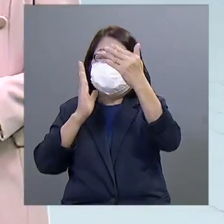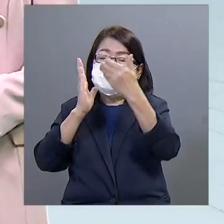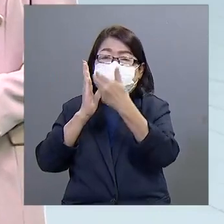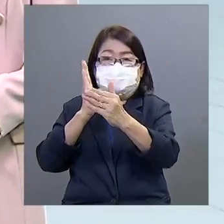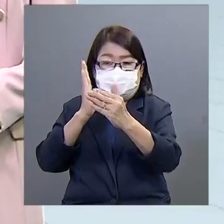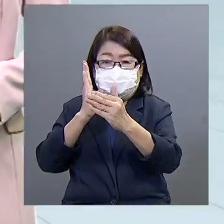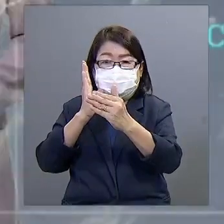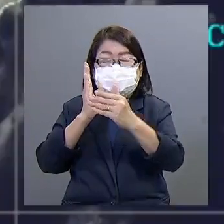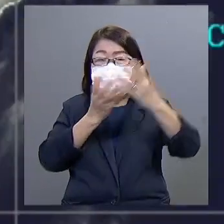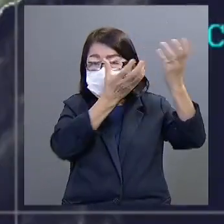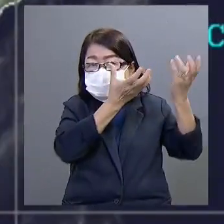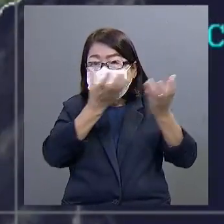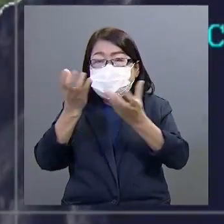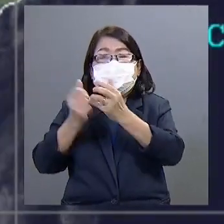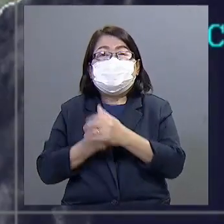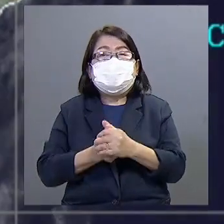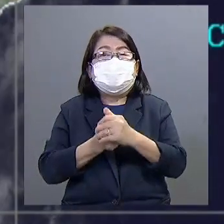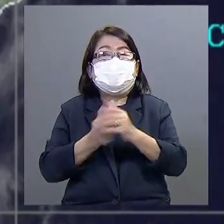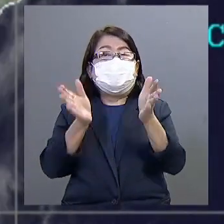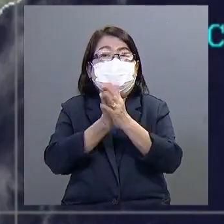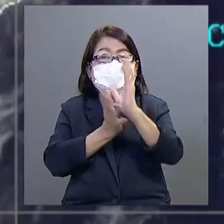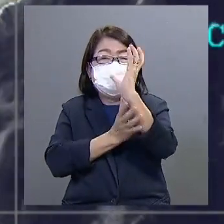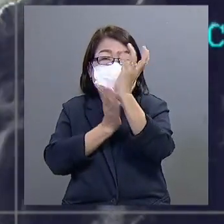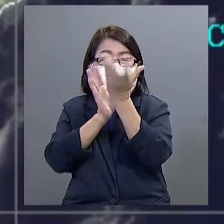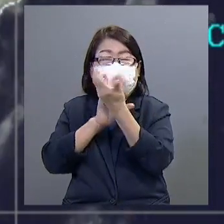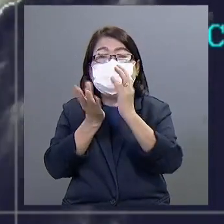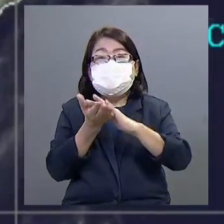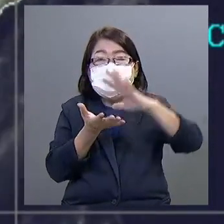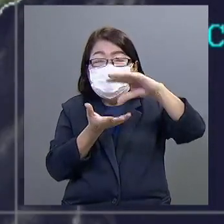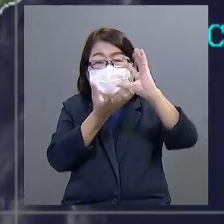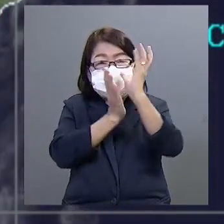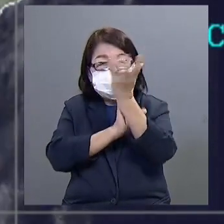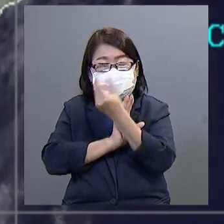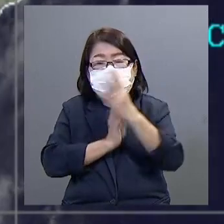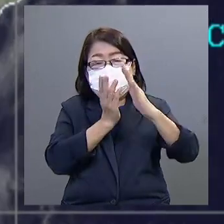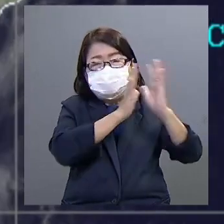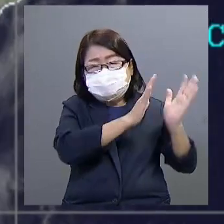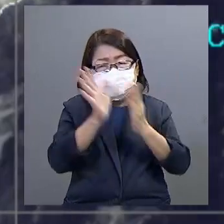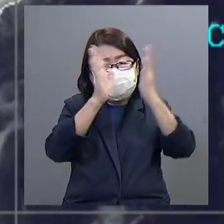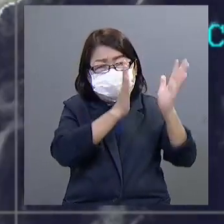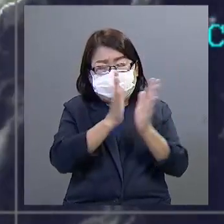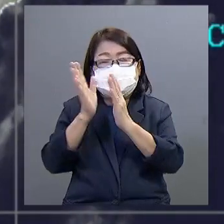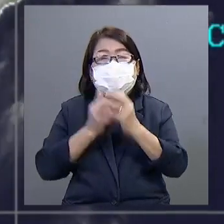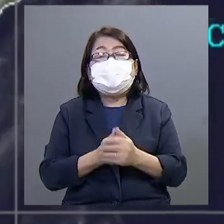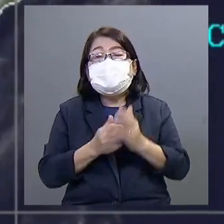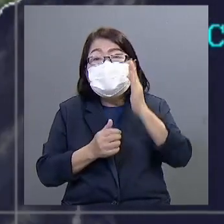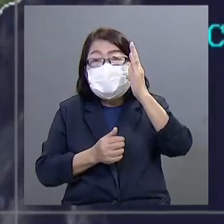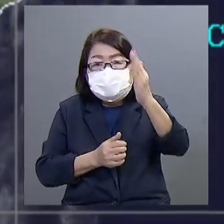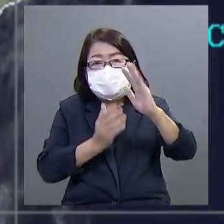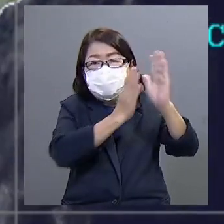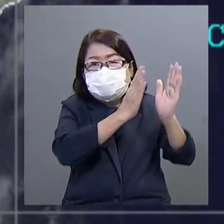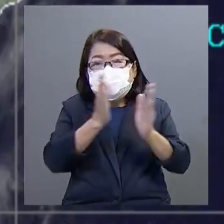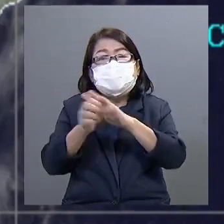ไปหาพายุธก Jaime Mซึ่งอ่อนกำลงลงมาจากพายุกำลงแรงหม้ออนคัดวารั้จากนี้พายุก็จะอ่อนกำลงลงอีก